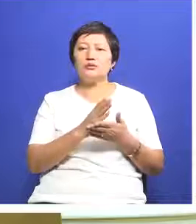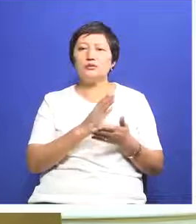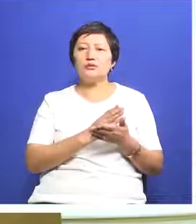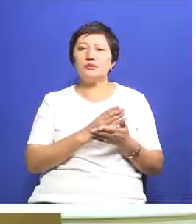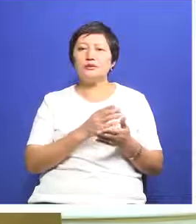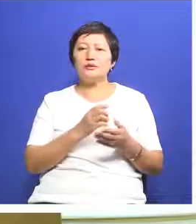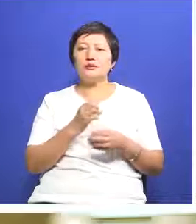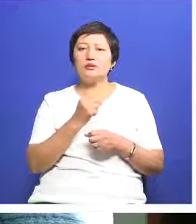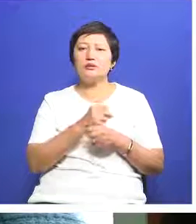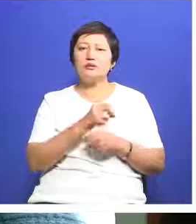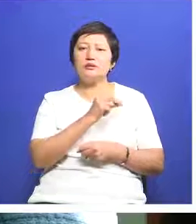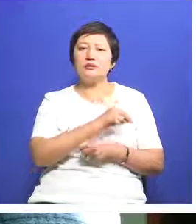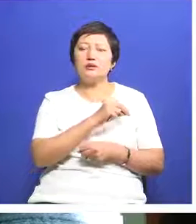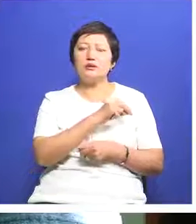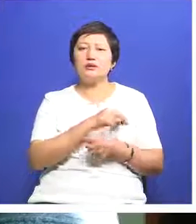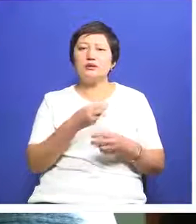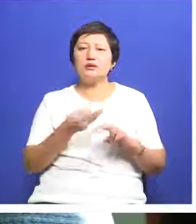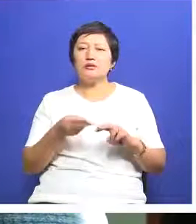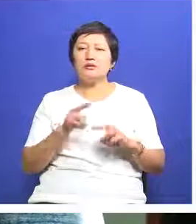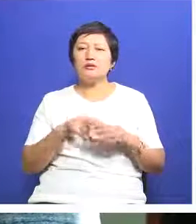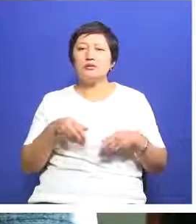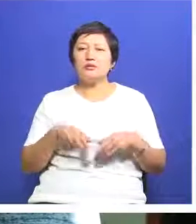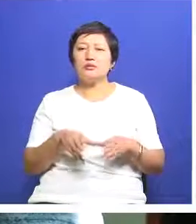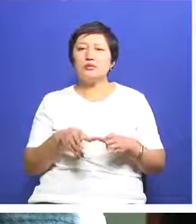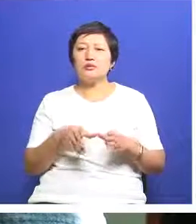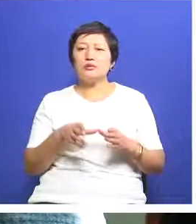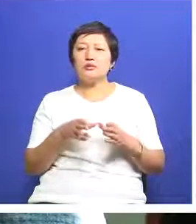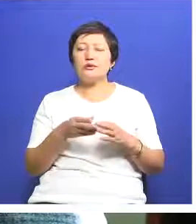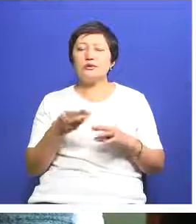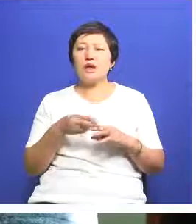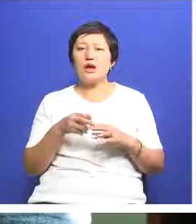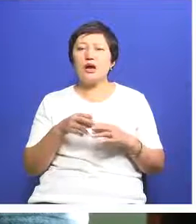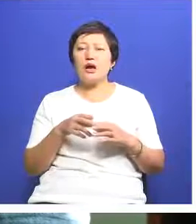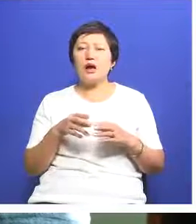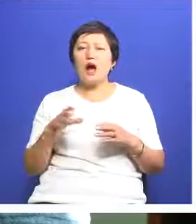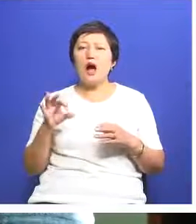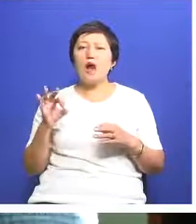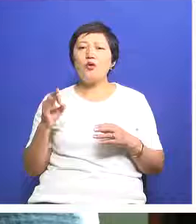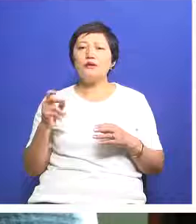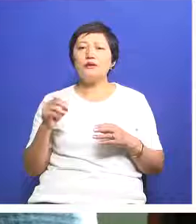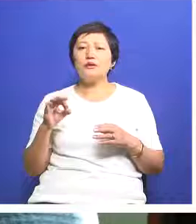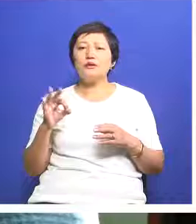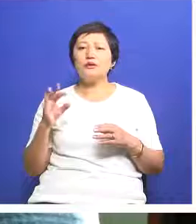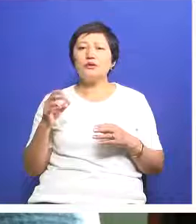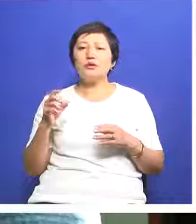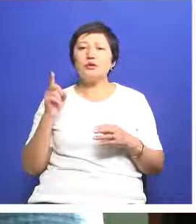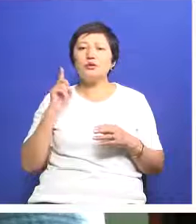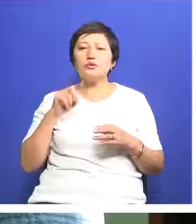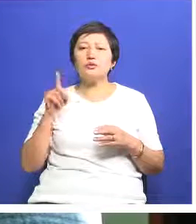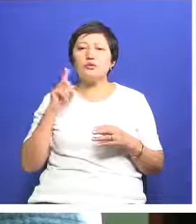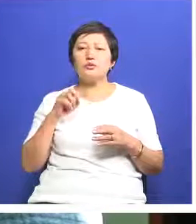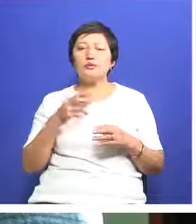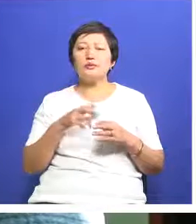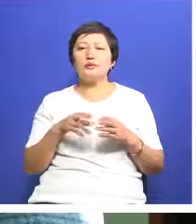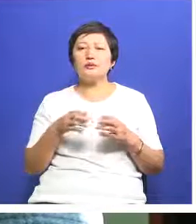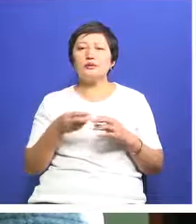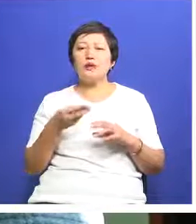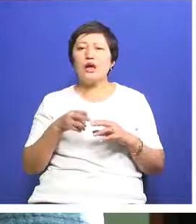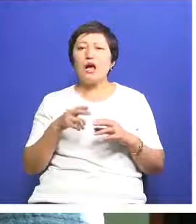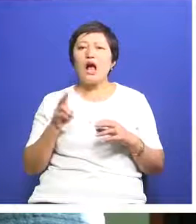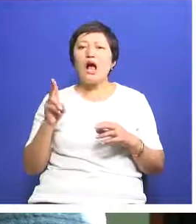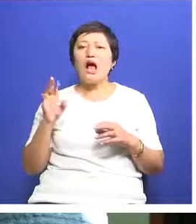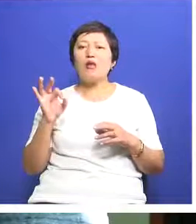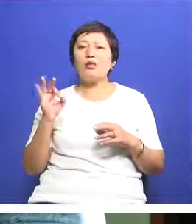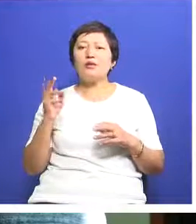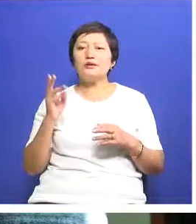ол істеледі. Сонымен қатар жол бойындағы аузы ашық күйінде қалған әлігіндегі су құбырларының үстеріне орналасқан колодестер